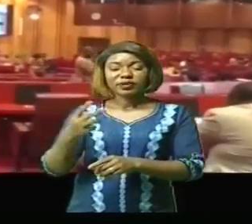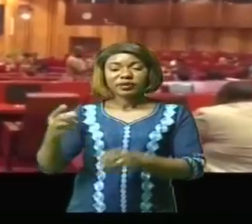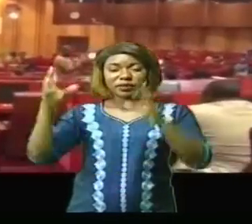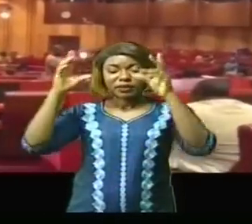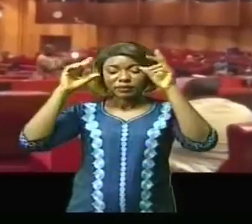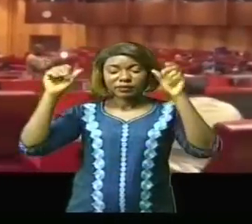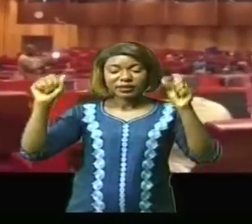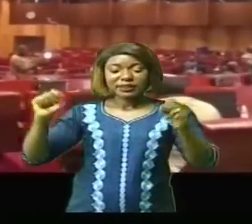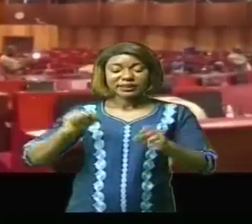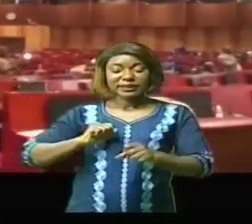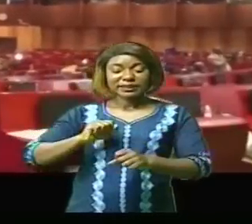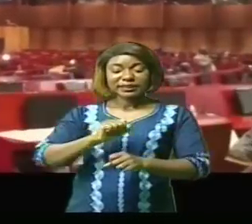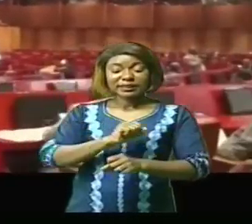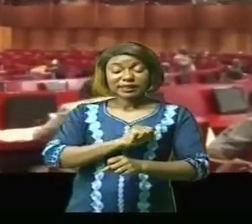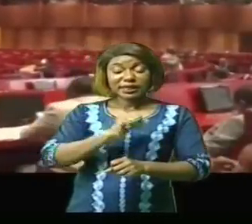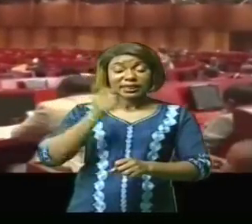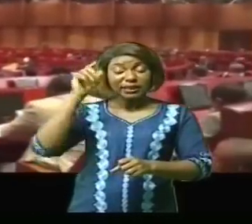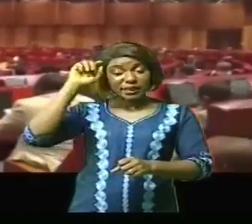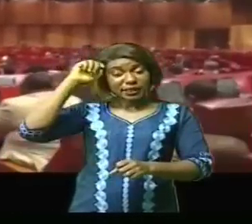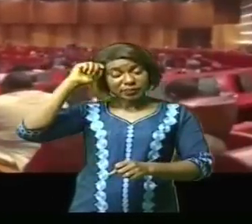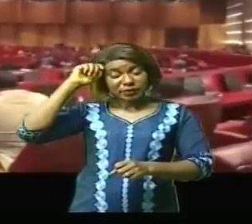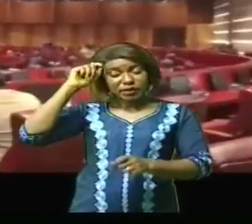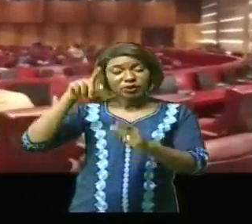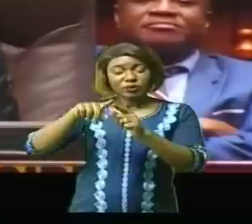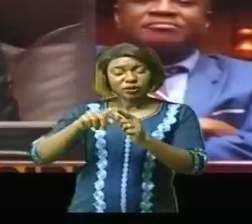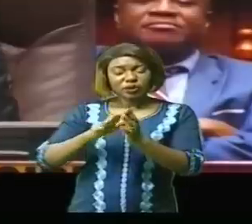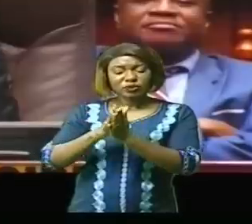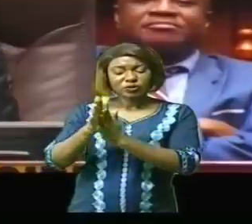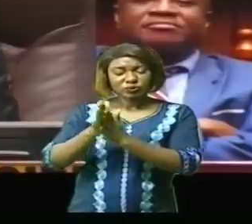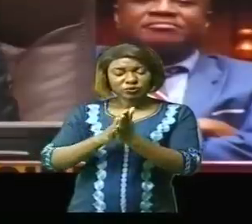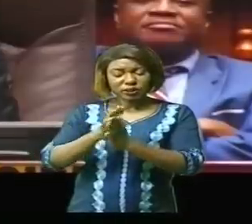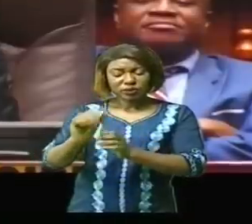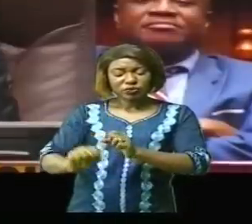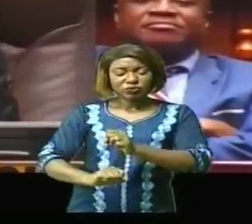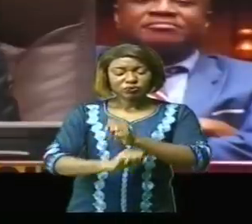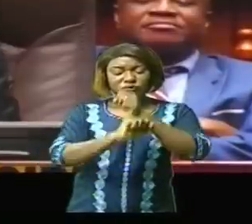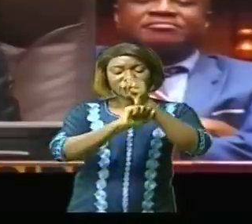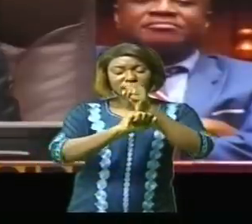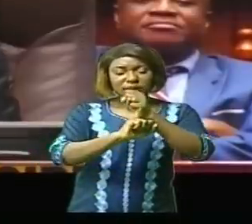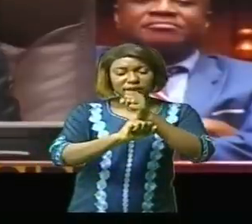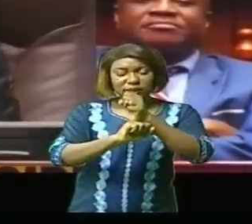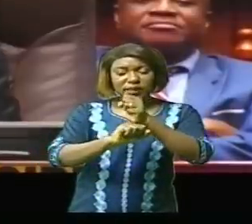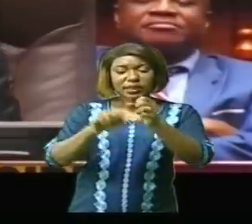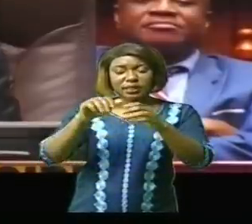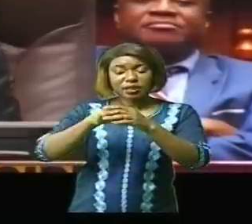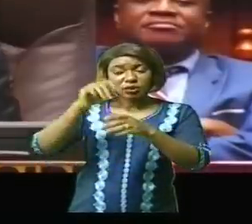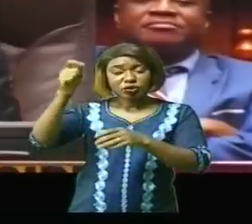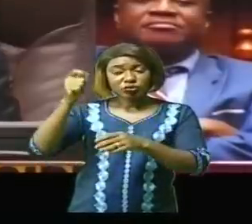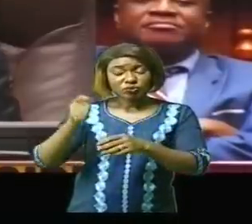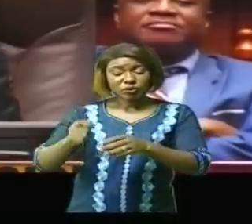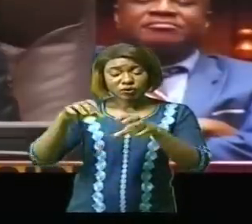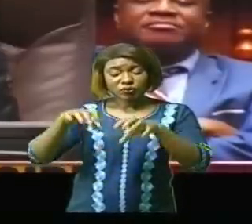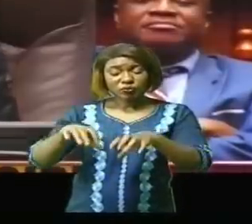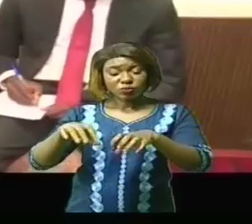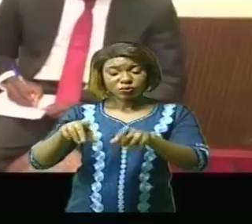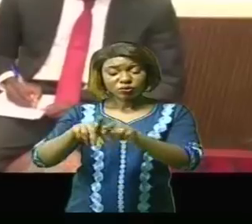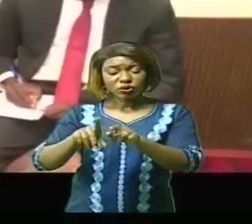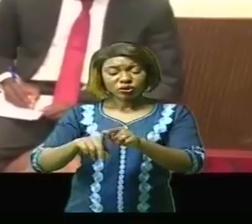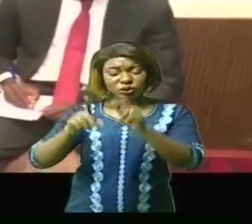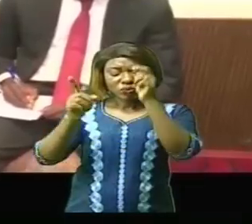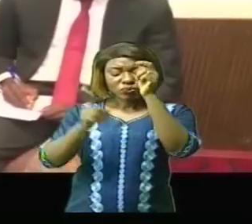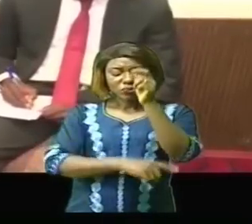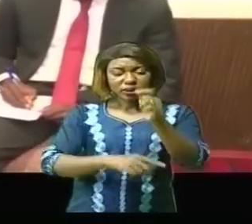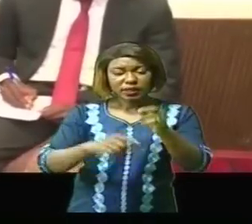président du Sénat a appelé de tous ses voeux à un soutien indéfectible au FRDC et a condamné les terroristes